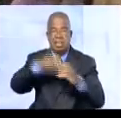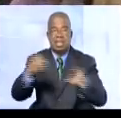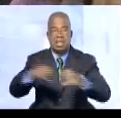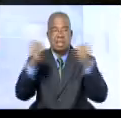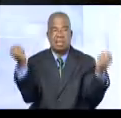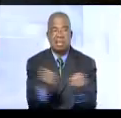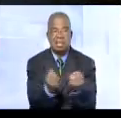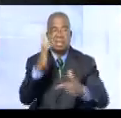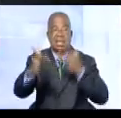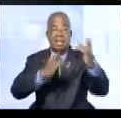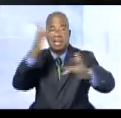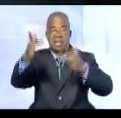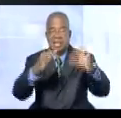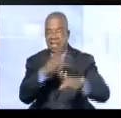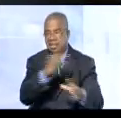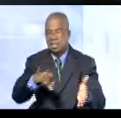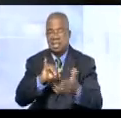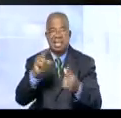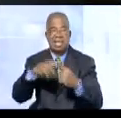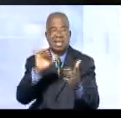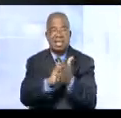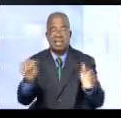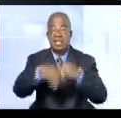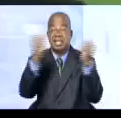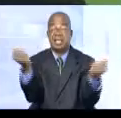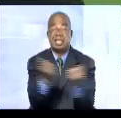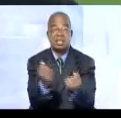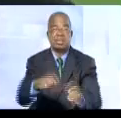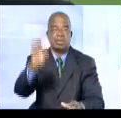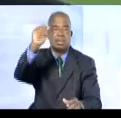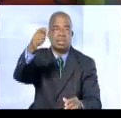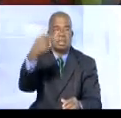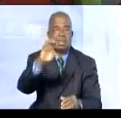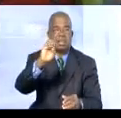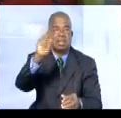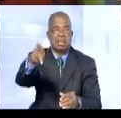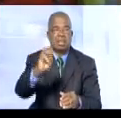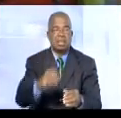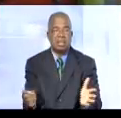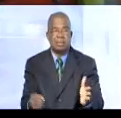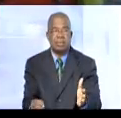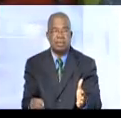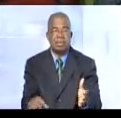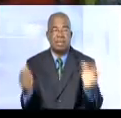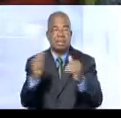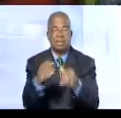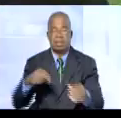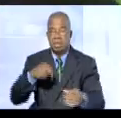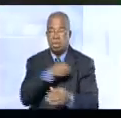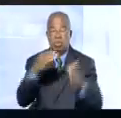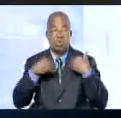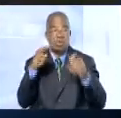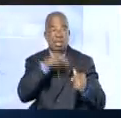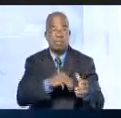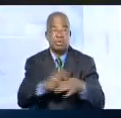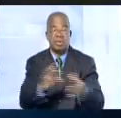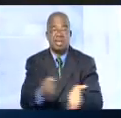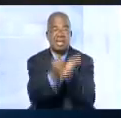2250 autres jeunes diplômés encore en chômage. Avec le projet PGEDEC, nous avons la mission de faire des mises en stage